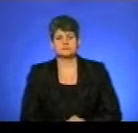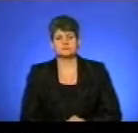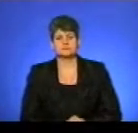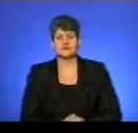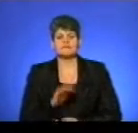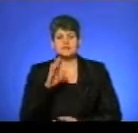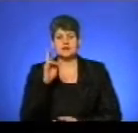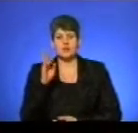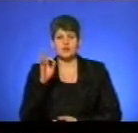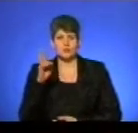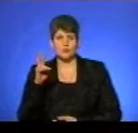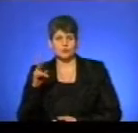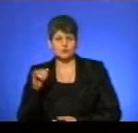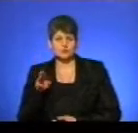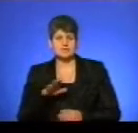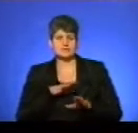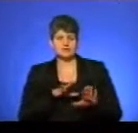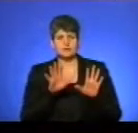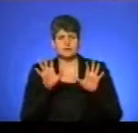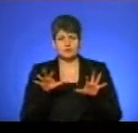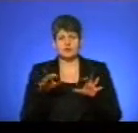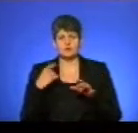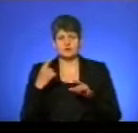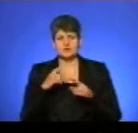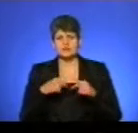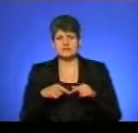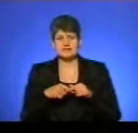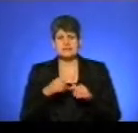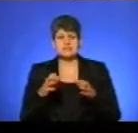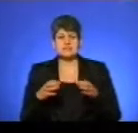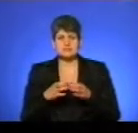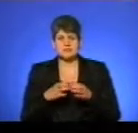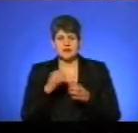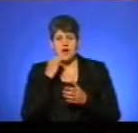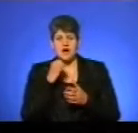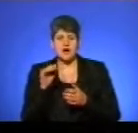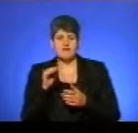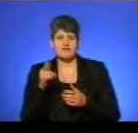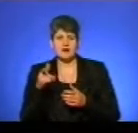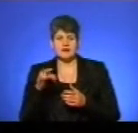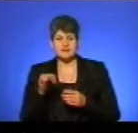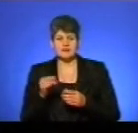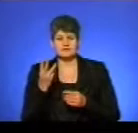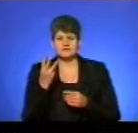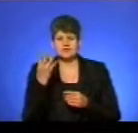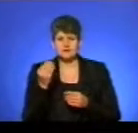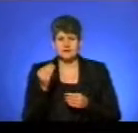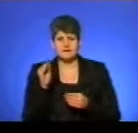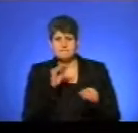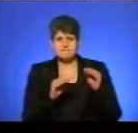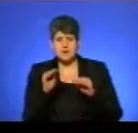Василь Когут, заступник голови обласної організації спілки ветеранів Афганістану, один з волонтерів, які три дні поспіль пакували подарунки на